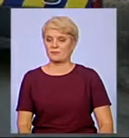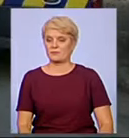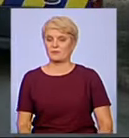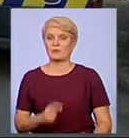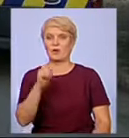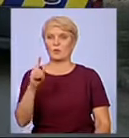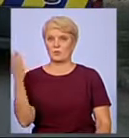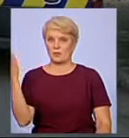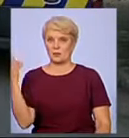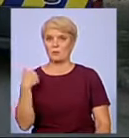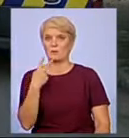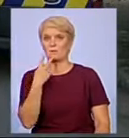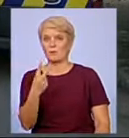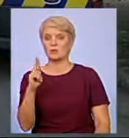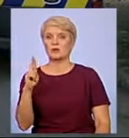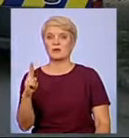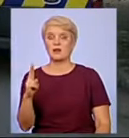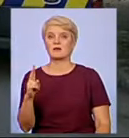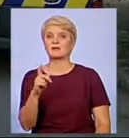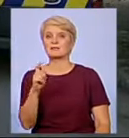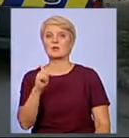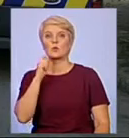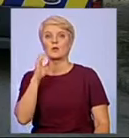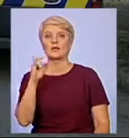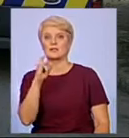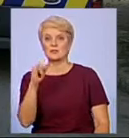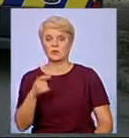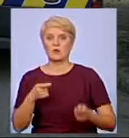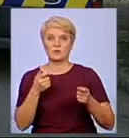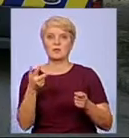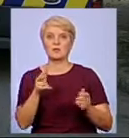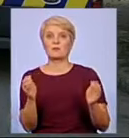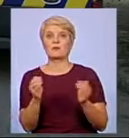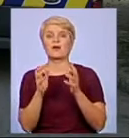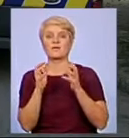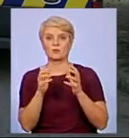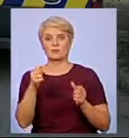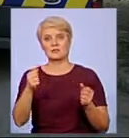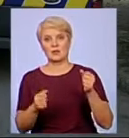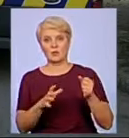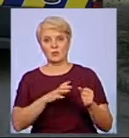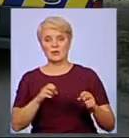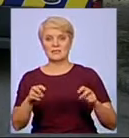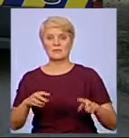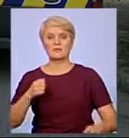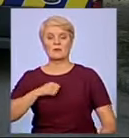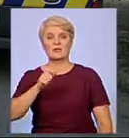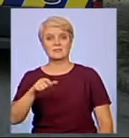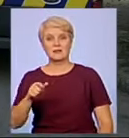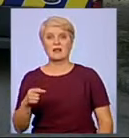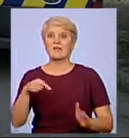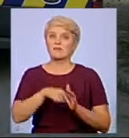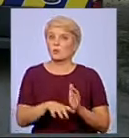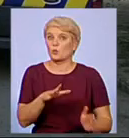Близько години тому ми бачили, як з Лук'янівського СІЗО виїжджають три мікроавтобуси, за кермом яких були спецпризначенці. Чи в